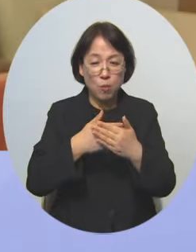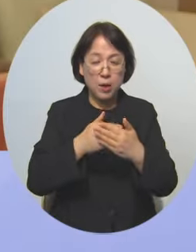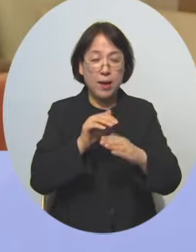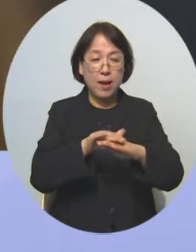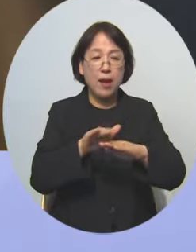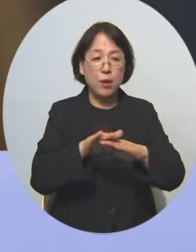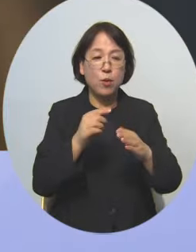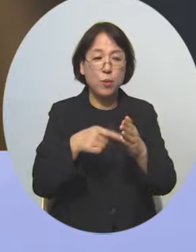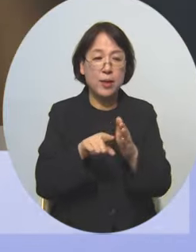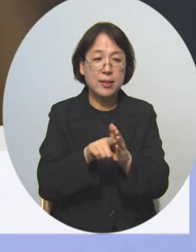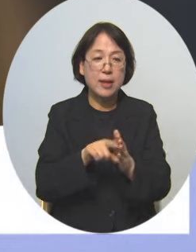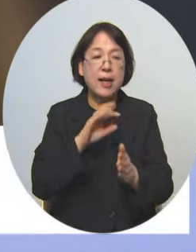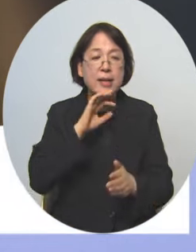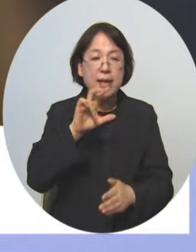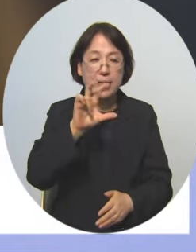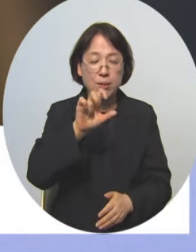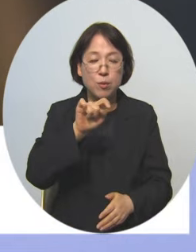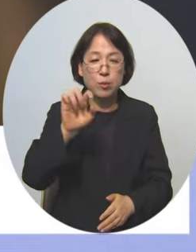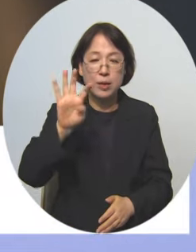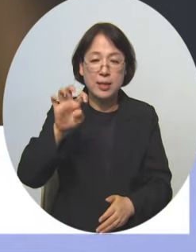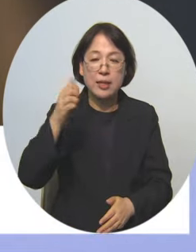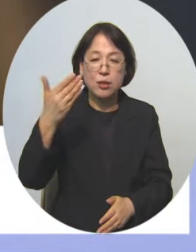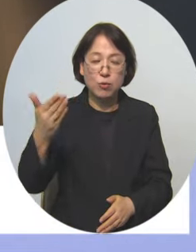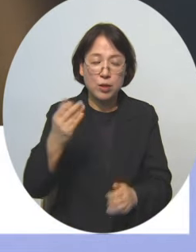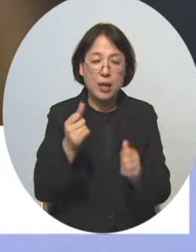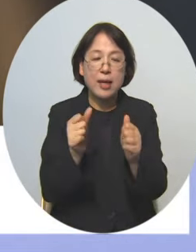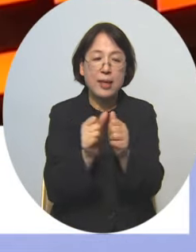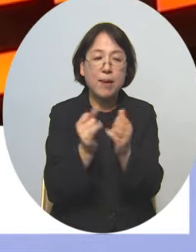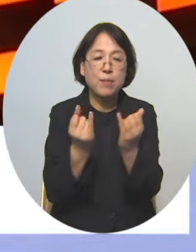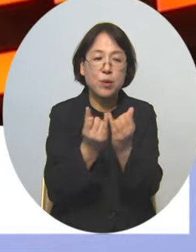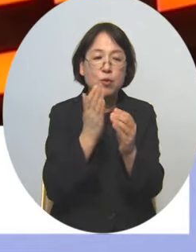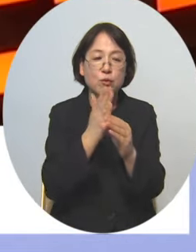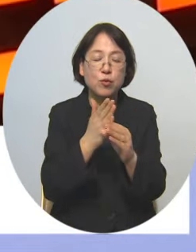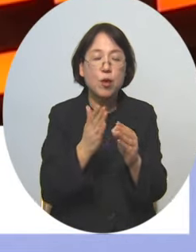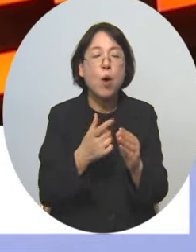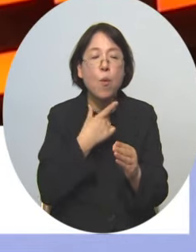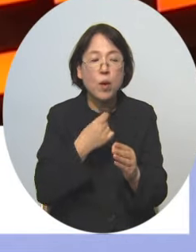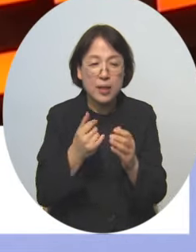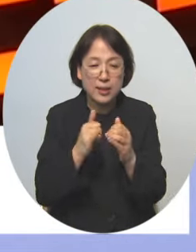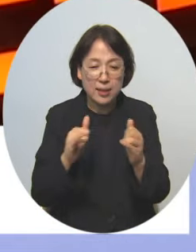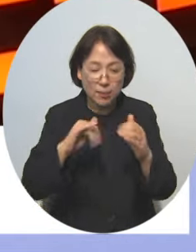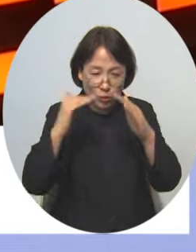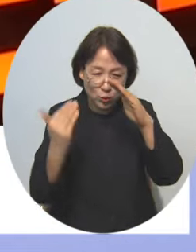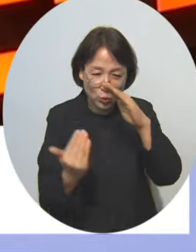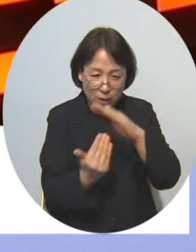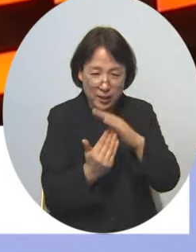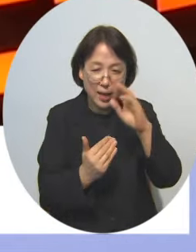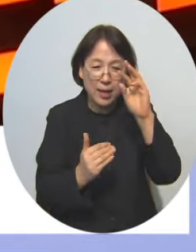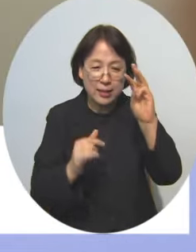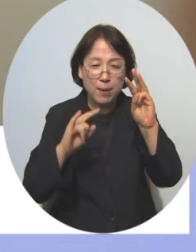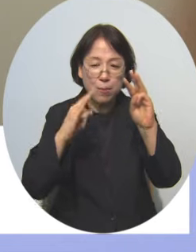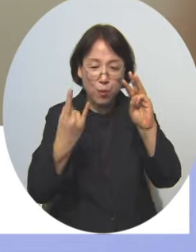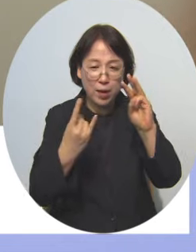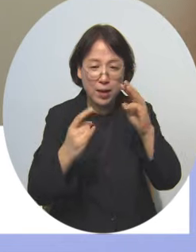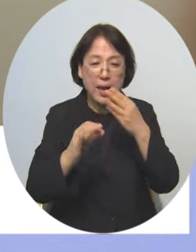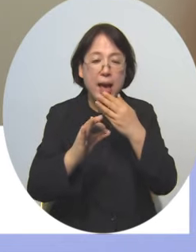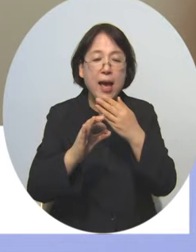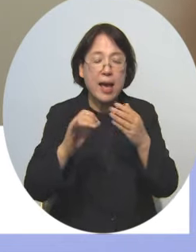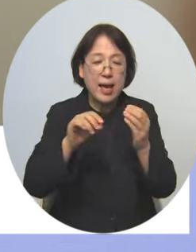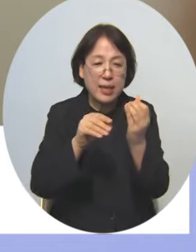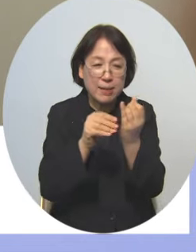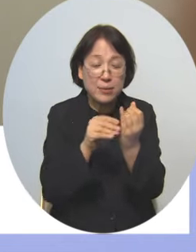위해 25세에서 49세 남녀 중 희망자를 대상으로 최대 3회 가임력 검사를